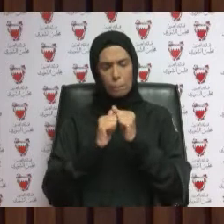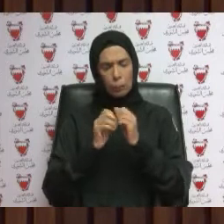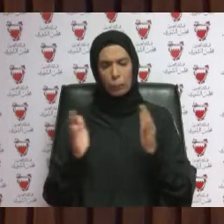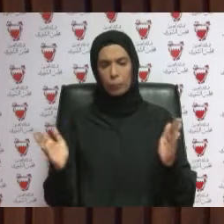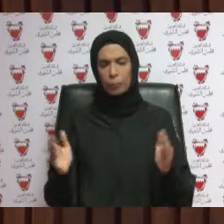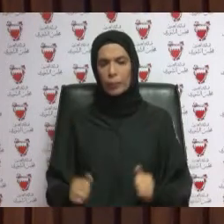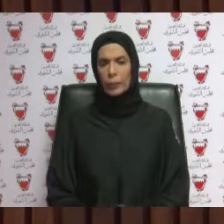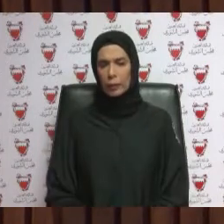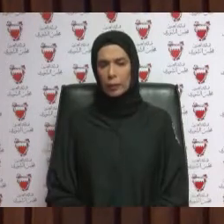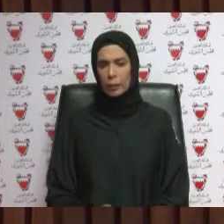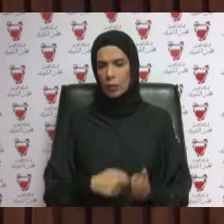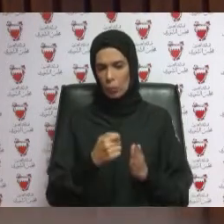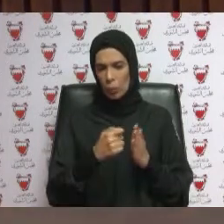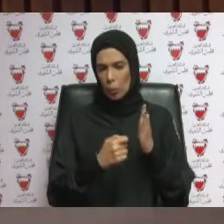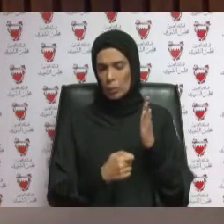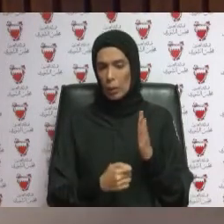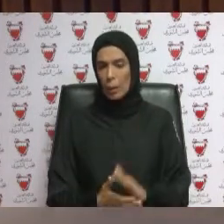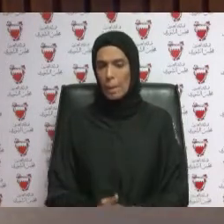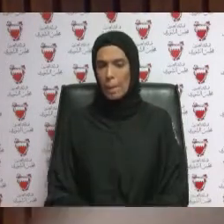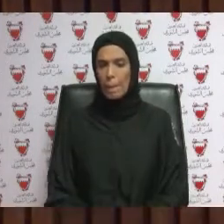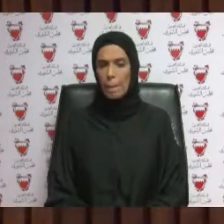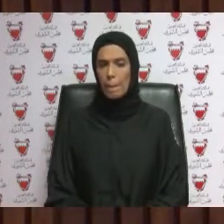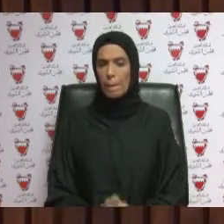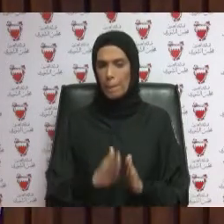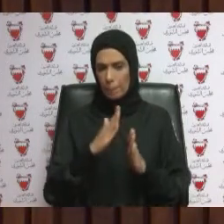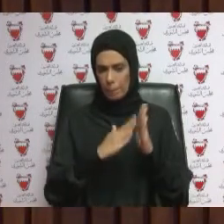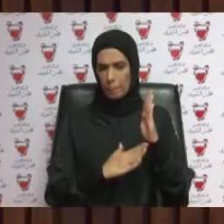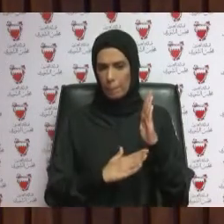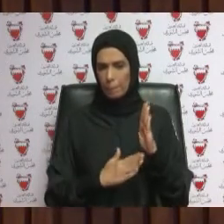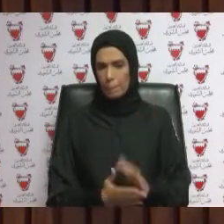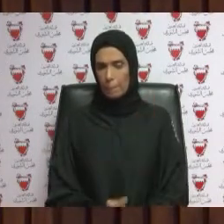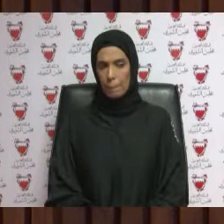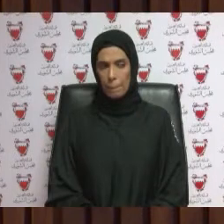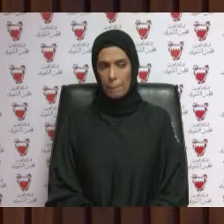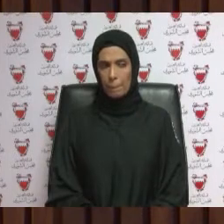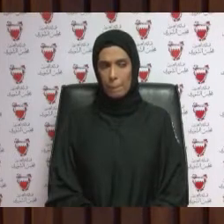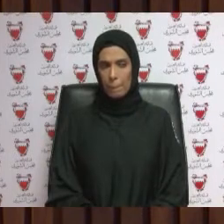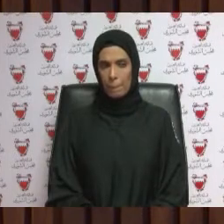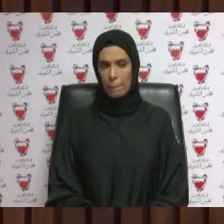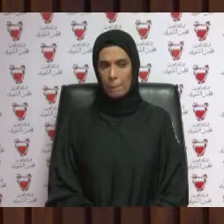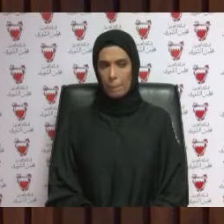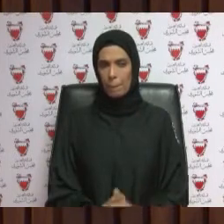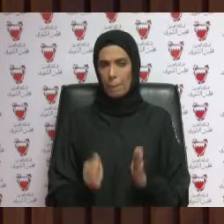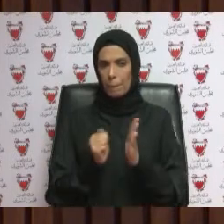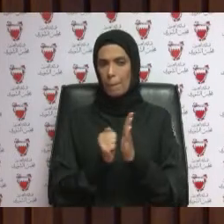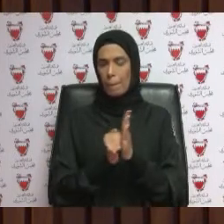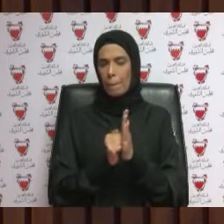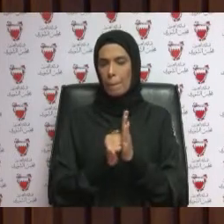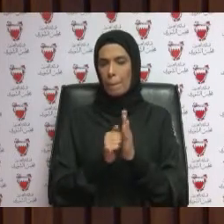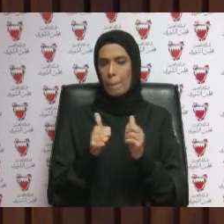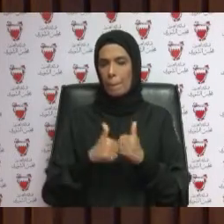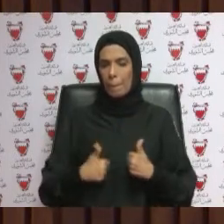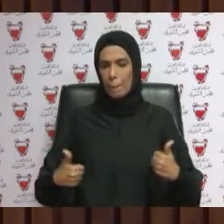ولحد ما وصل إلى الصياغة اللي موجودة. بالنسبة للنص اللي موجود محل النقاش اللي يتعلق بالسكن العائلي،